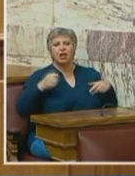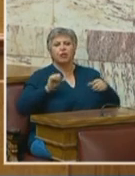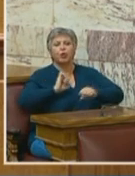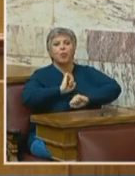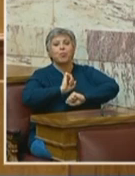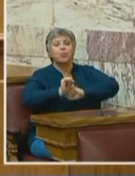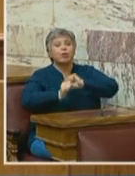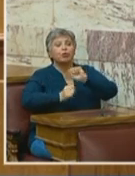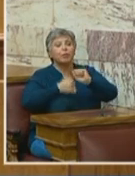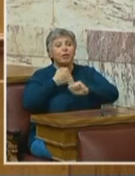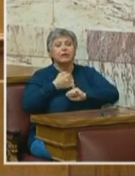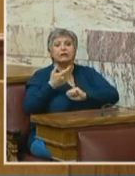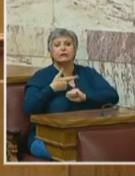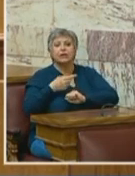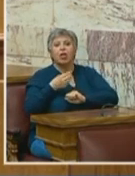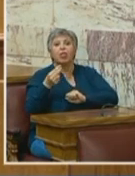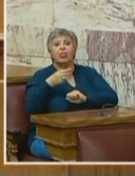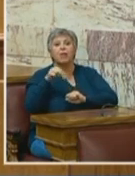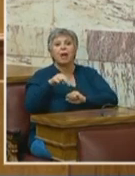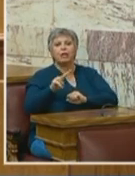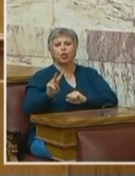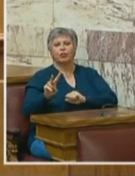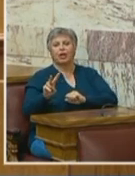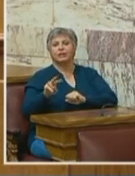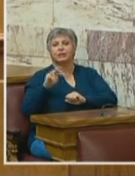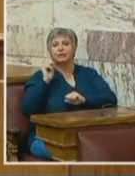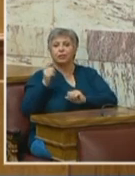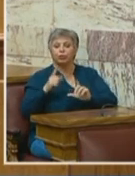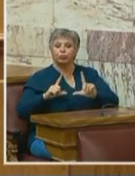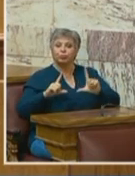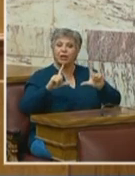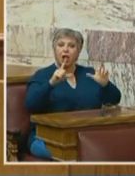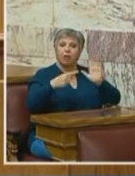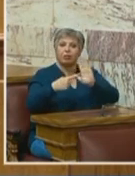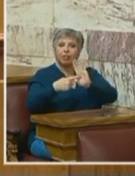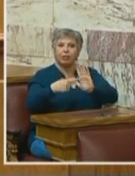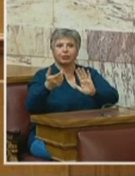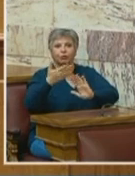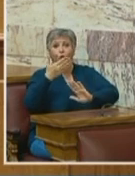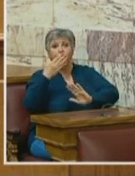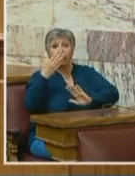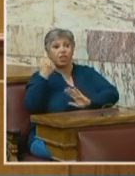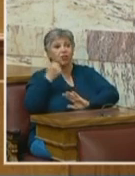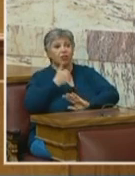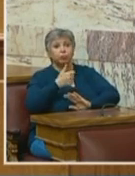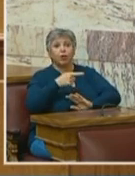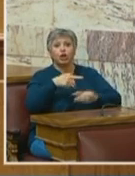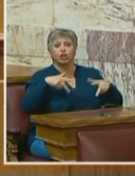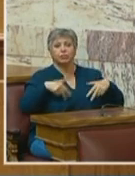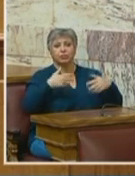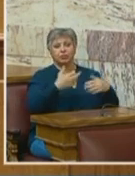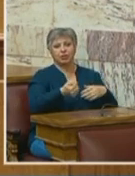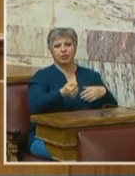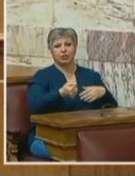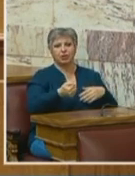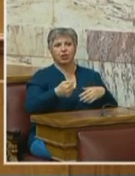της Νοβάρτης δεν άντεξε τελικά στο φως των κοινοβουλευτικών διαδικασιών. Αφήνει βέβαια πίσω της την